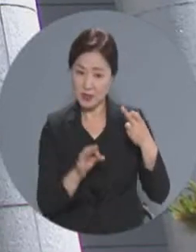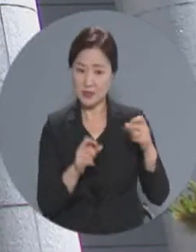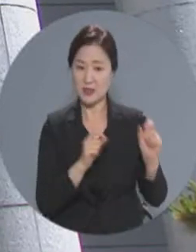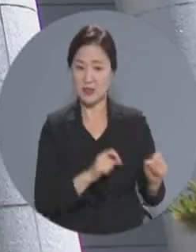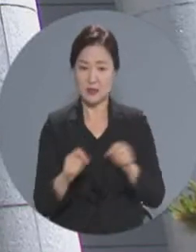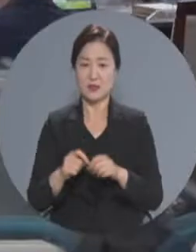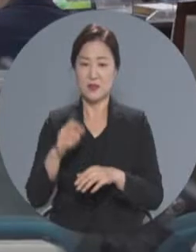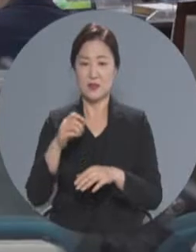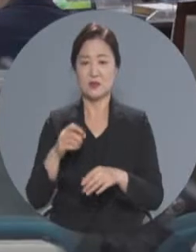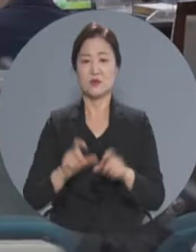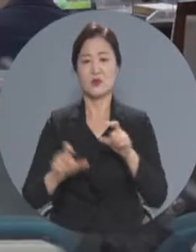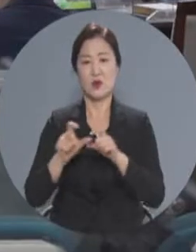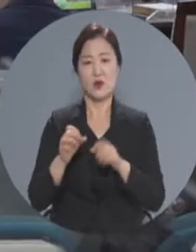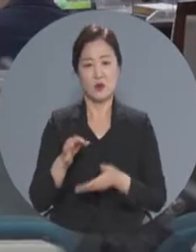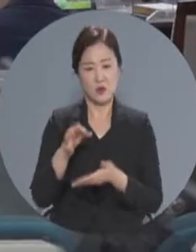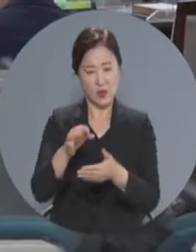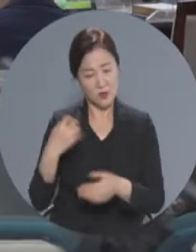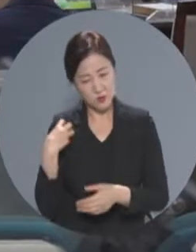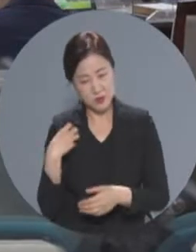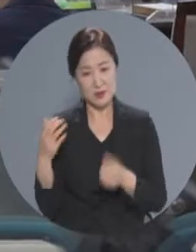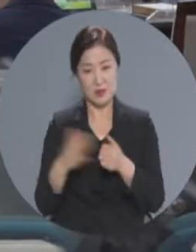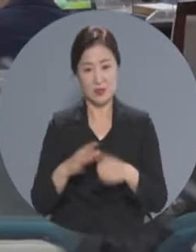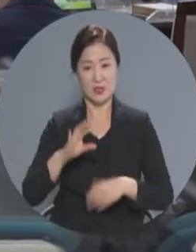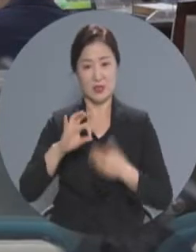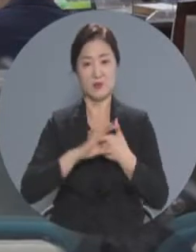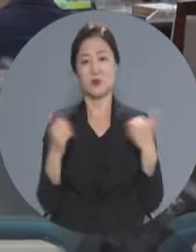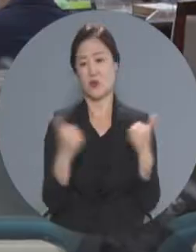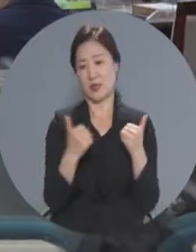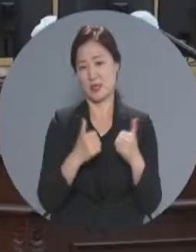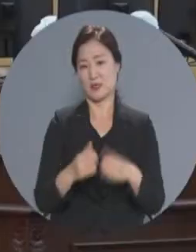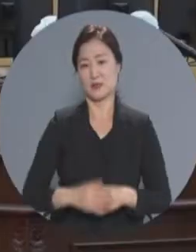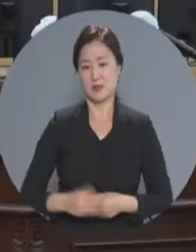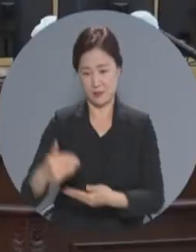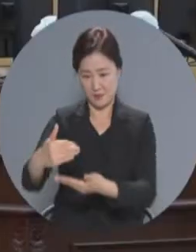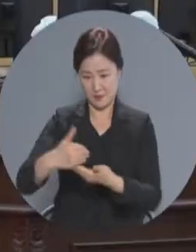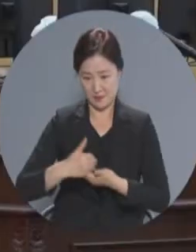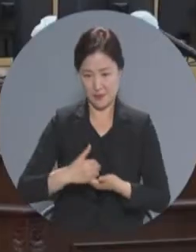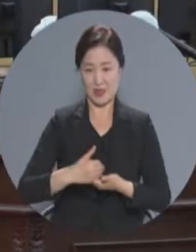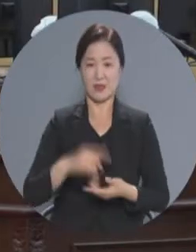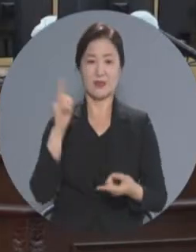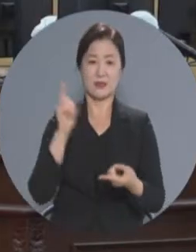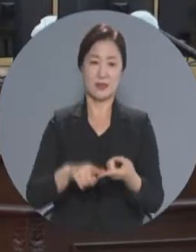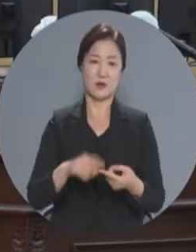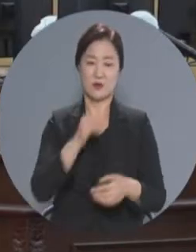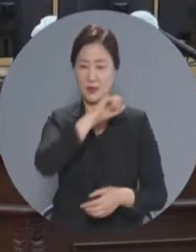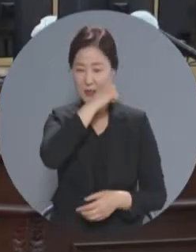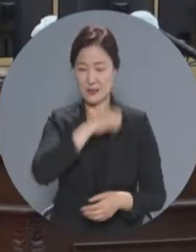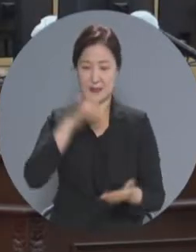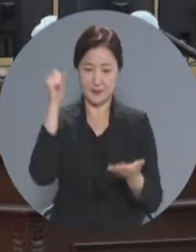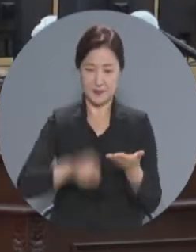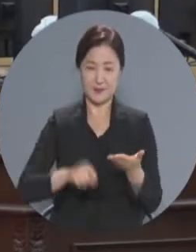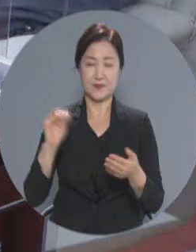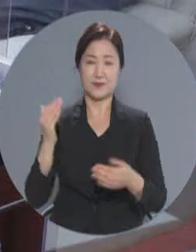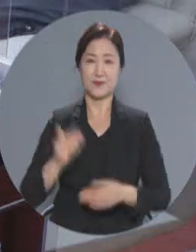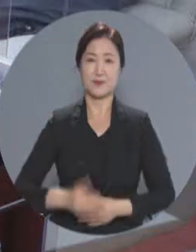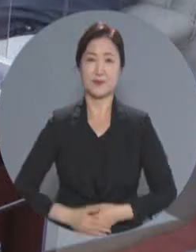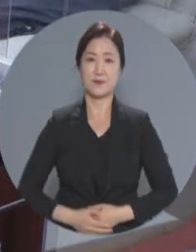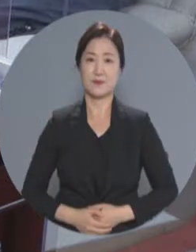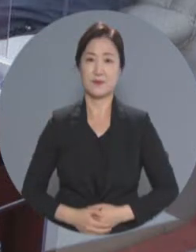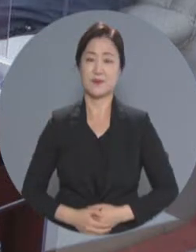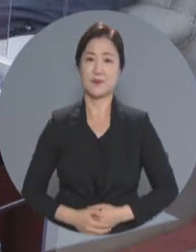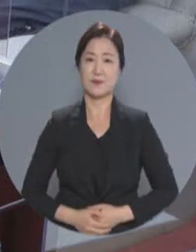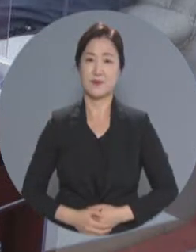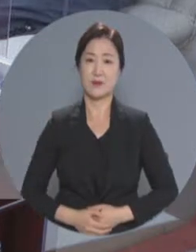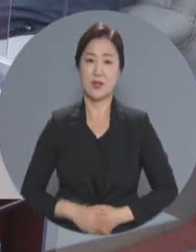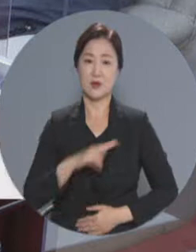부담을 고려해 최근 임시회에서 시 집행부가 제출한 판결금 지급 예산을 의결했습니다.